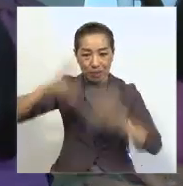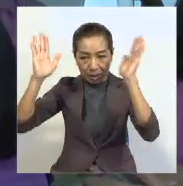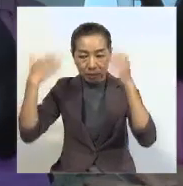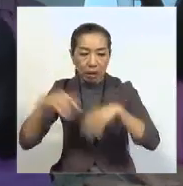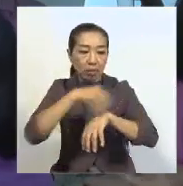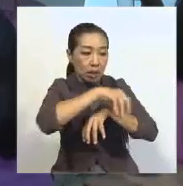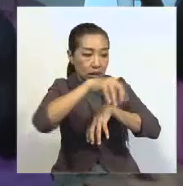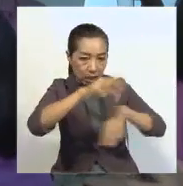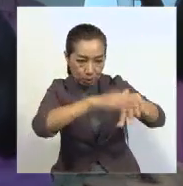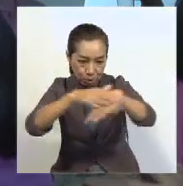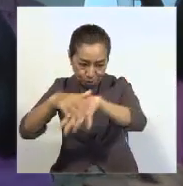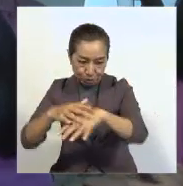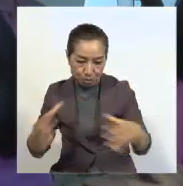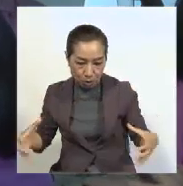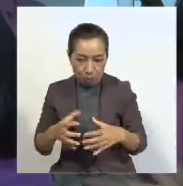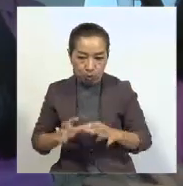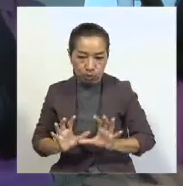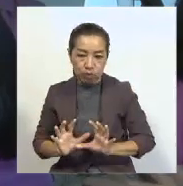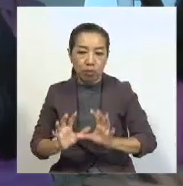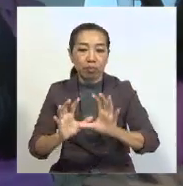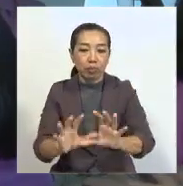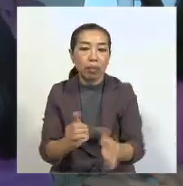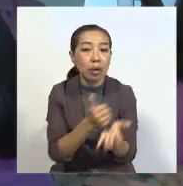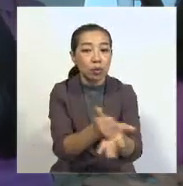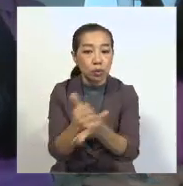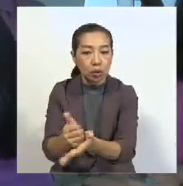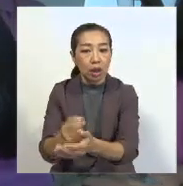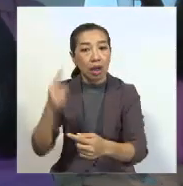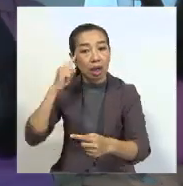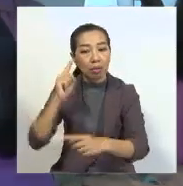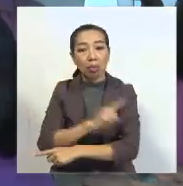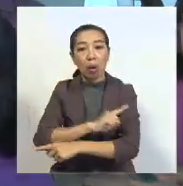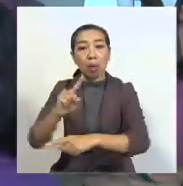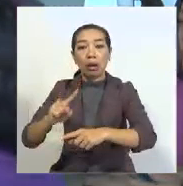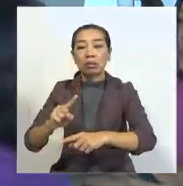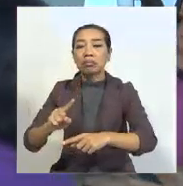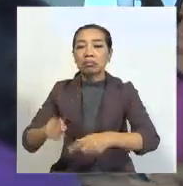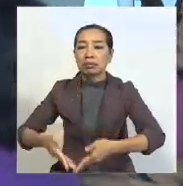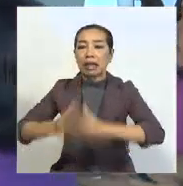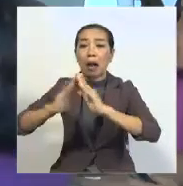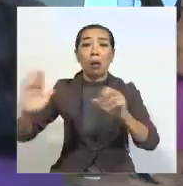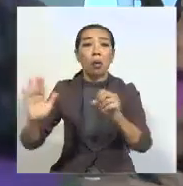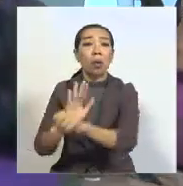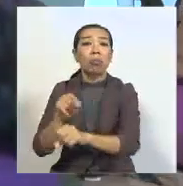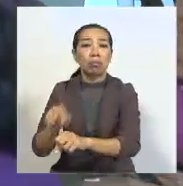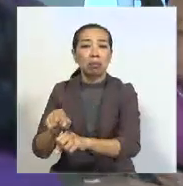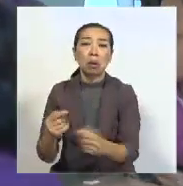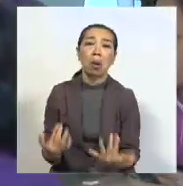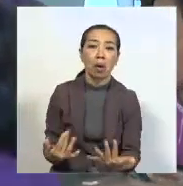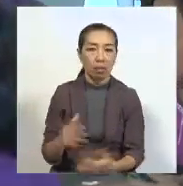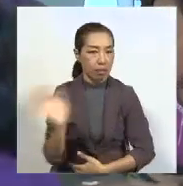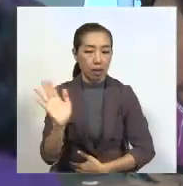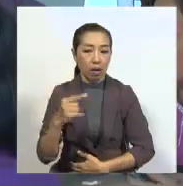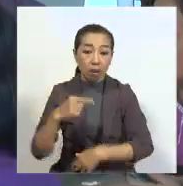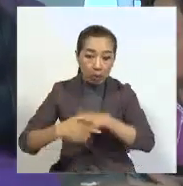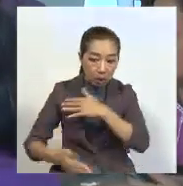ของเรามาให้มากขึ้นเรื่อยๆและแทนที่จะรอครบรอบวันเกิดเราก็ไม่ต้องรอเมื่อเรามีความพร้อมมีโอกาสมีเวลาเราก็เชิญชวน